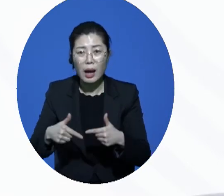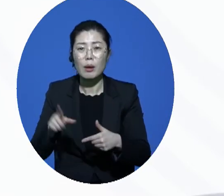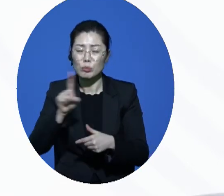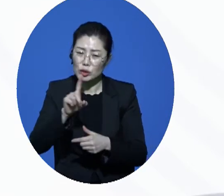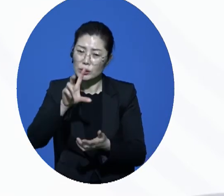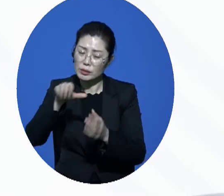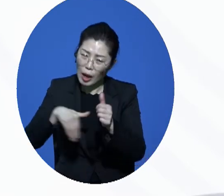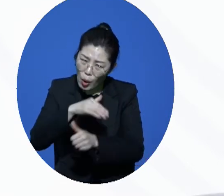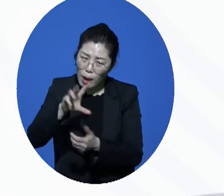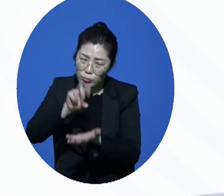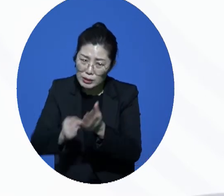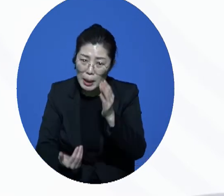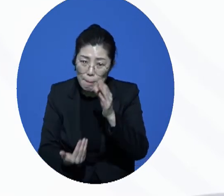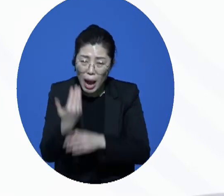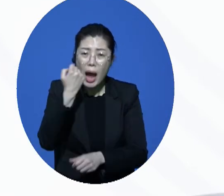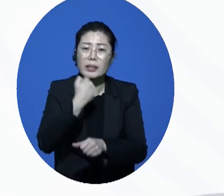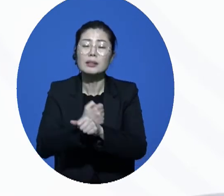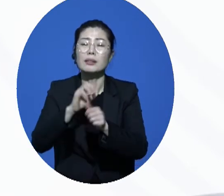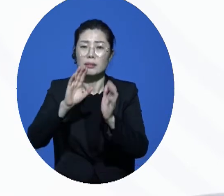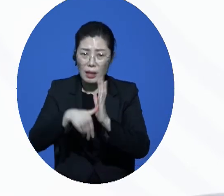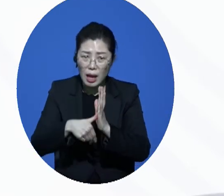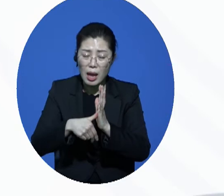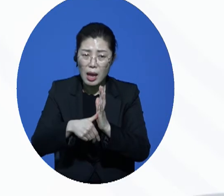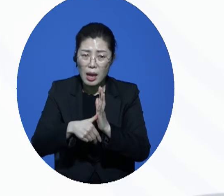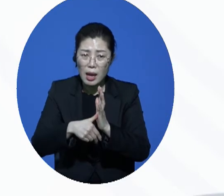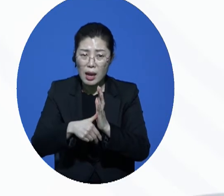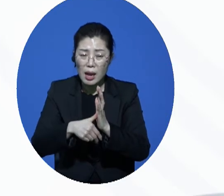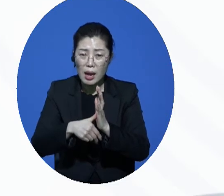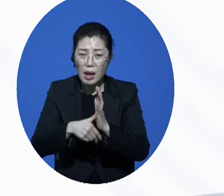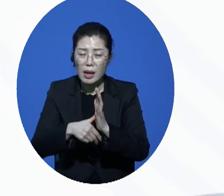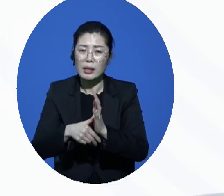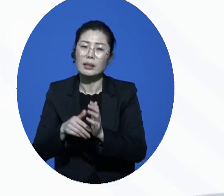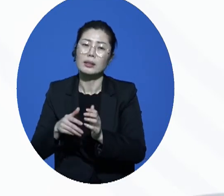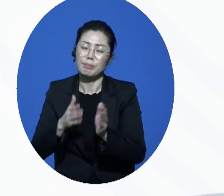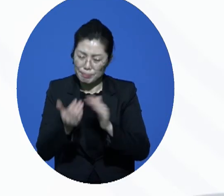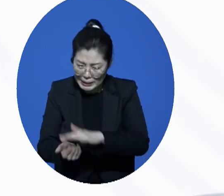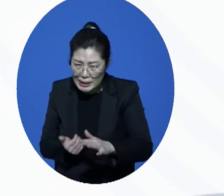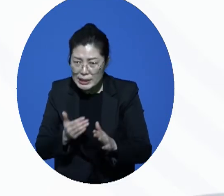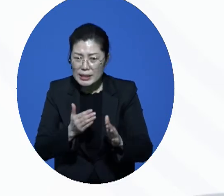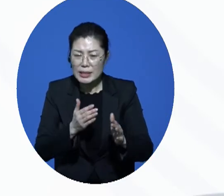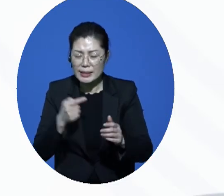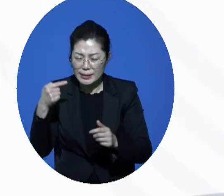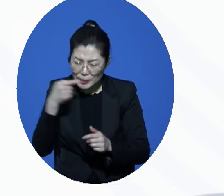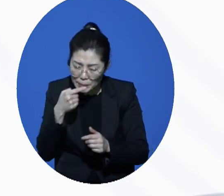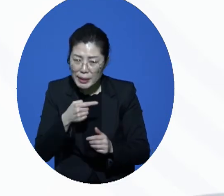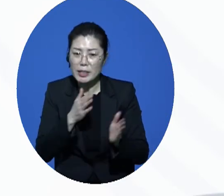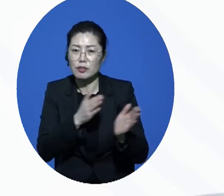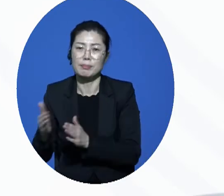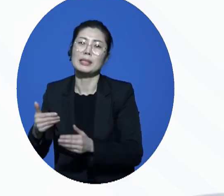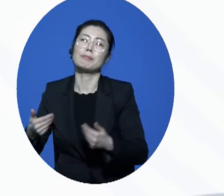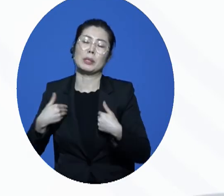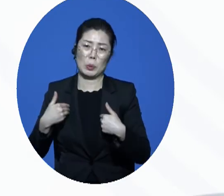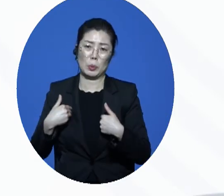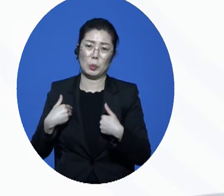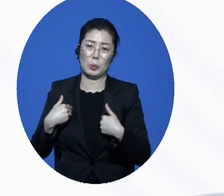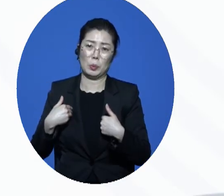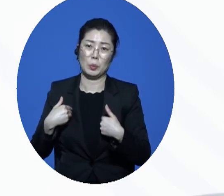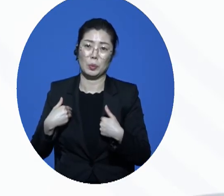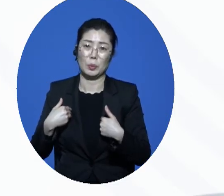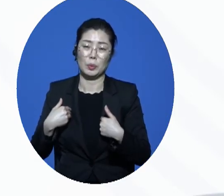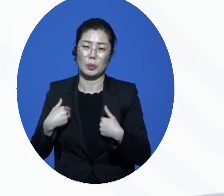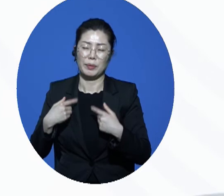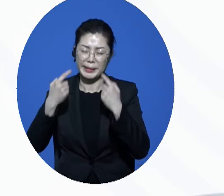상황에서도 적용될 수 있는 명확한 지원 체계를 관련한 대책 안에 지침으로가